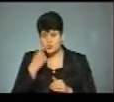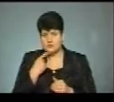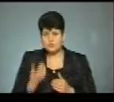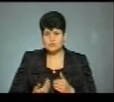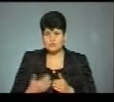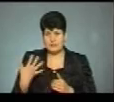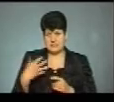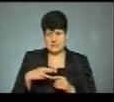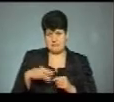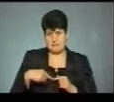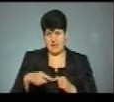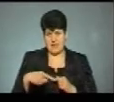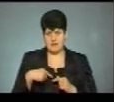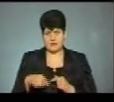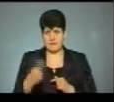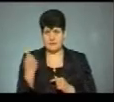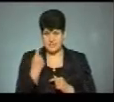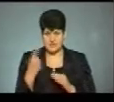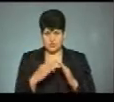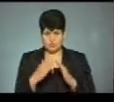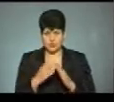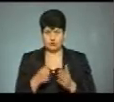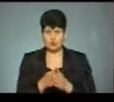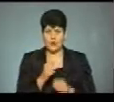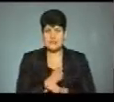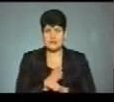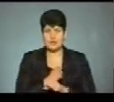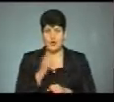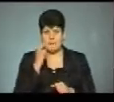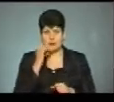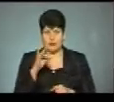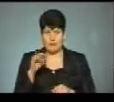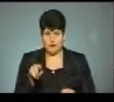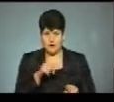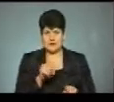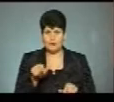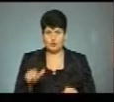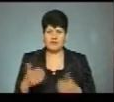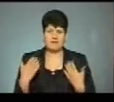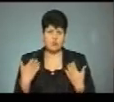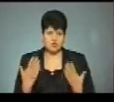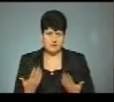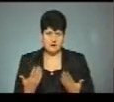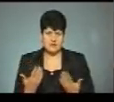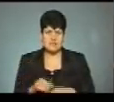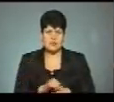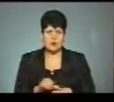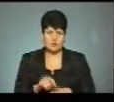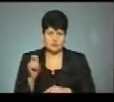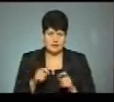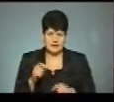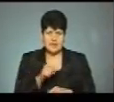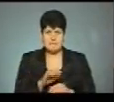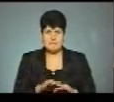санаторію в 50 метрах. У мене перший будинок до санаторію Медобори. Там люди відпочивають за кордону, там